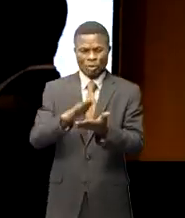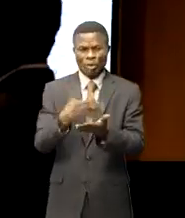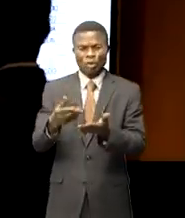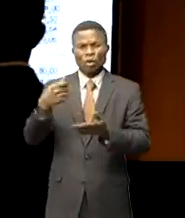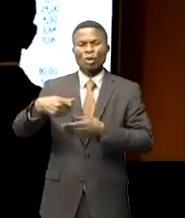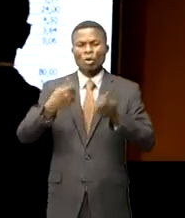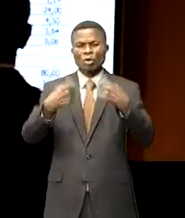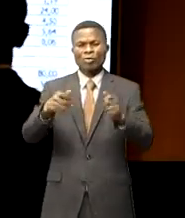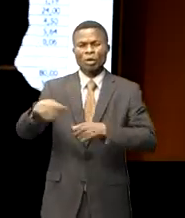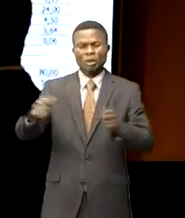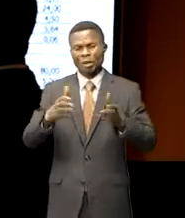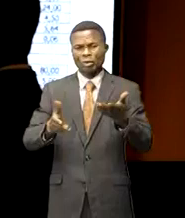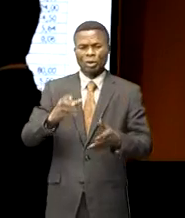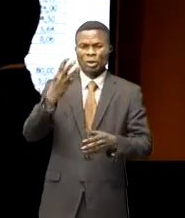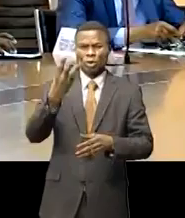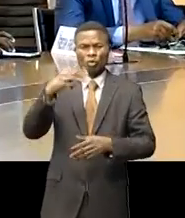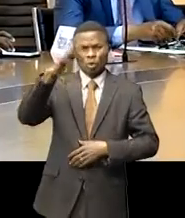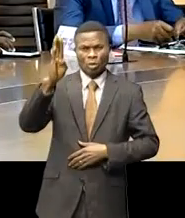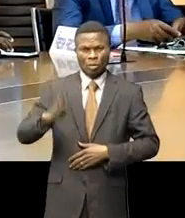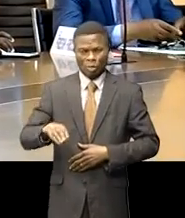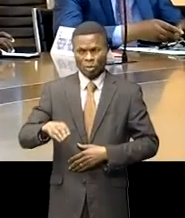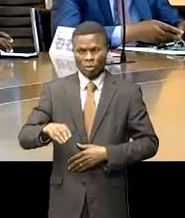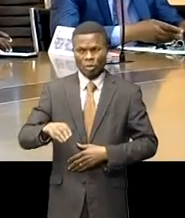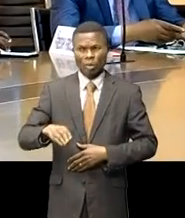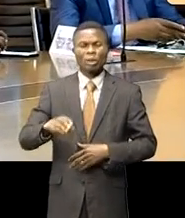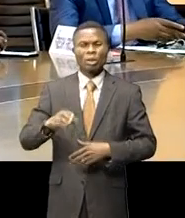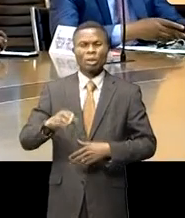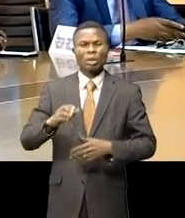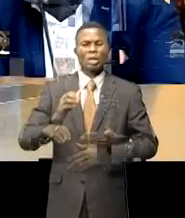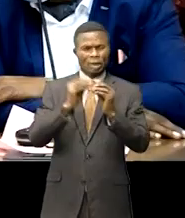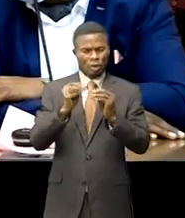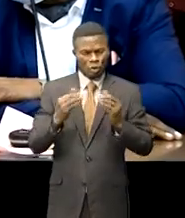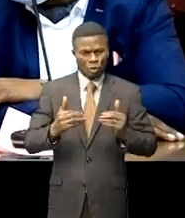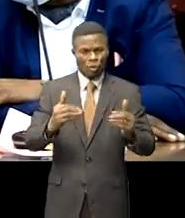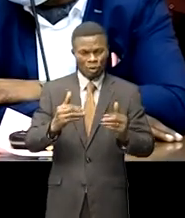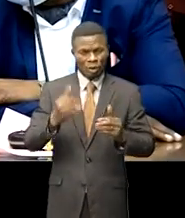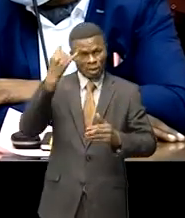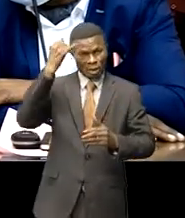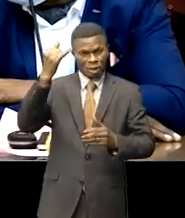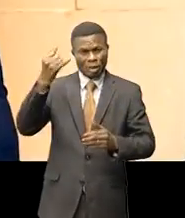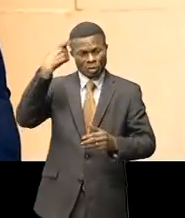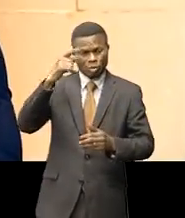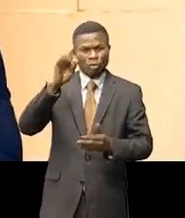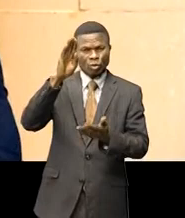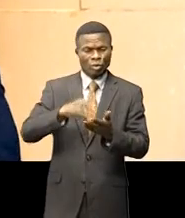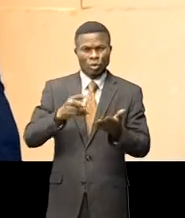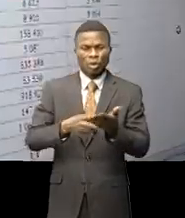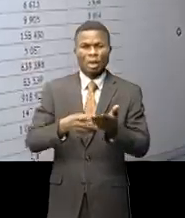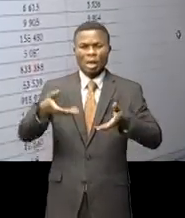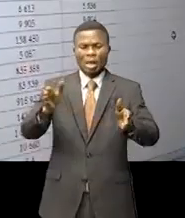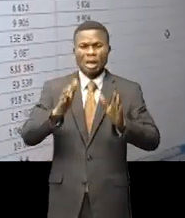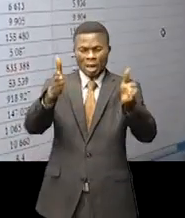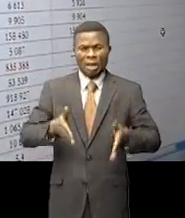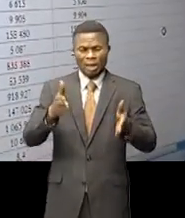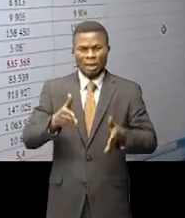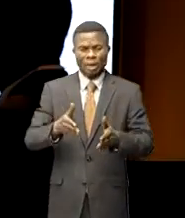qui s'évalue autour de 30% pour ce round de négociation. C'est le chemin vers le juste prix. Un carton de cuisses de poulet de